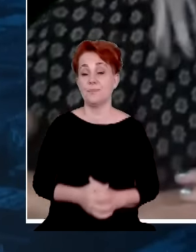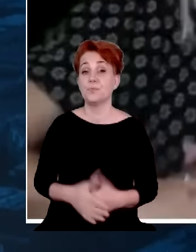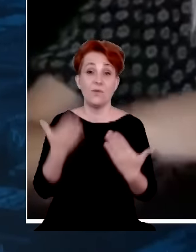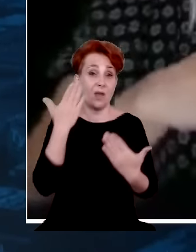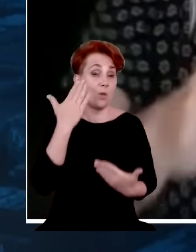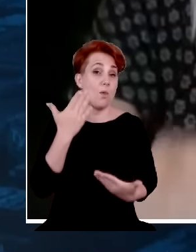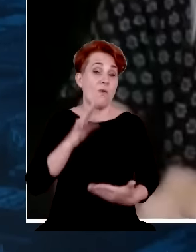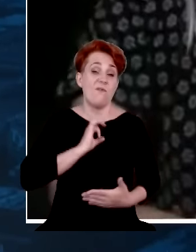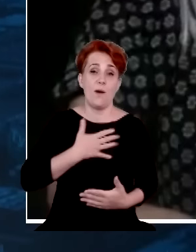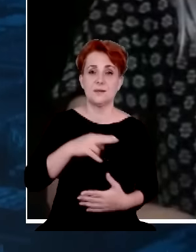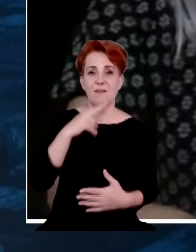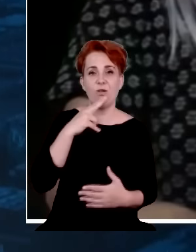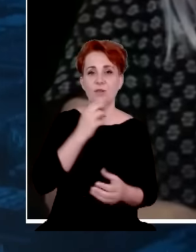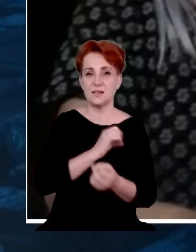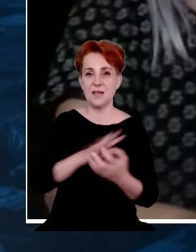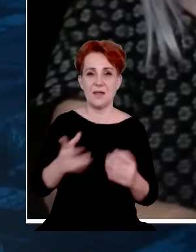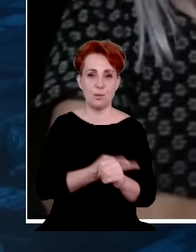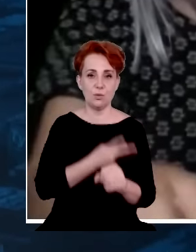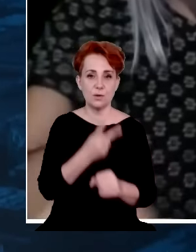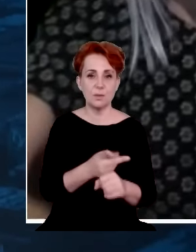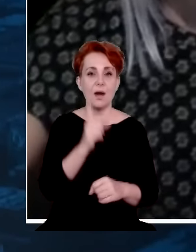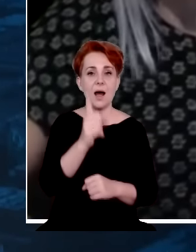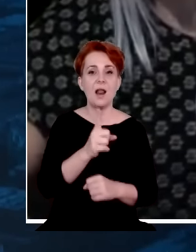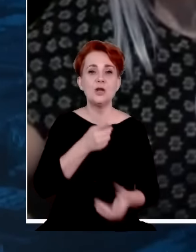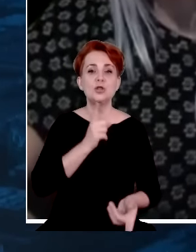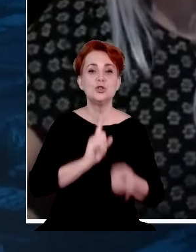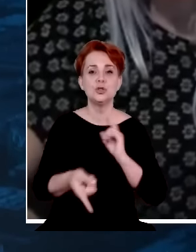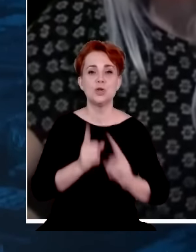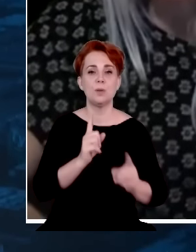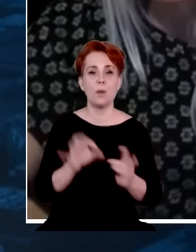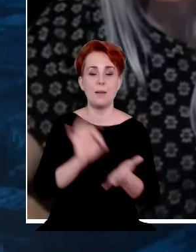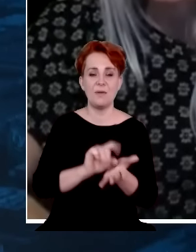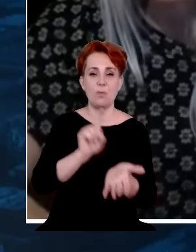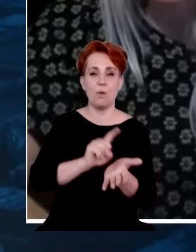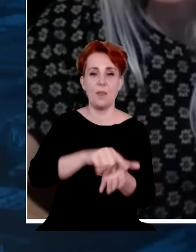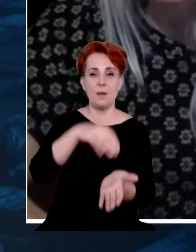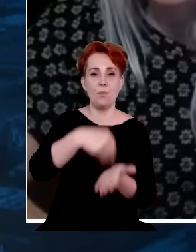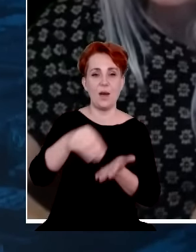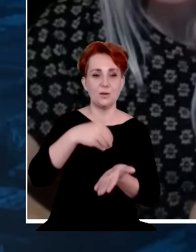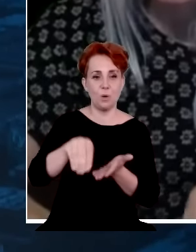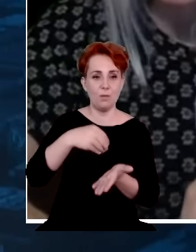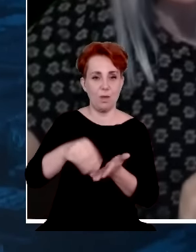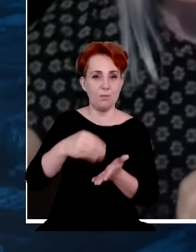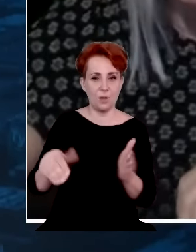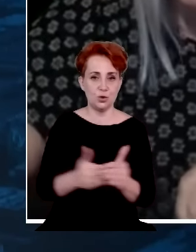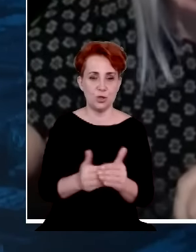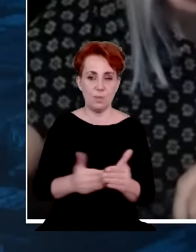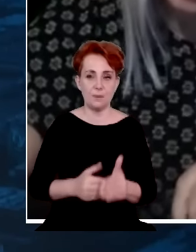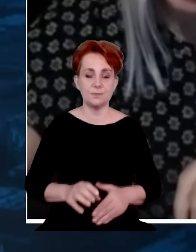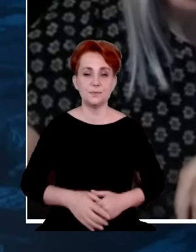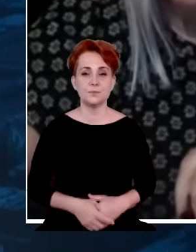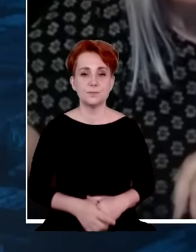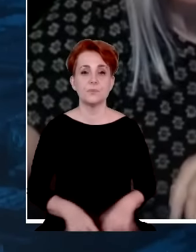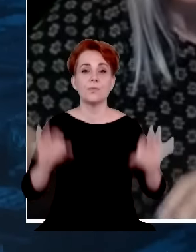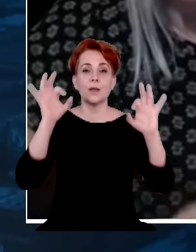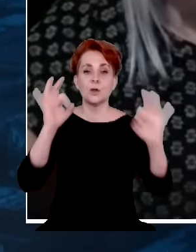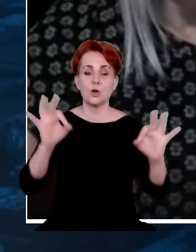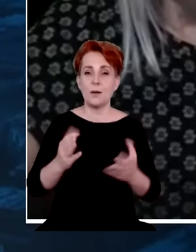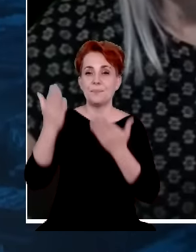darmowa dostępna tylko pewnie szybko zostałaby opodatkowana szybko zostałaby opodatkowana dobra Joanna